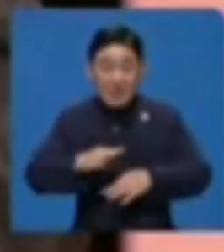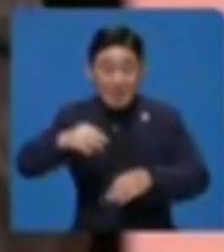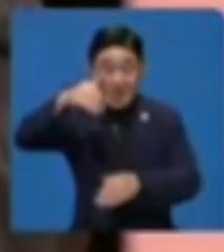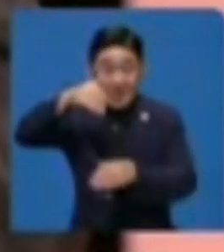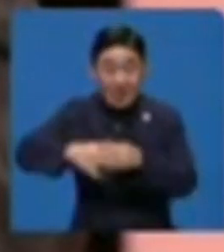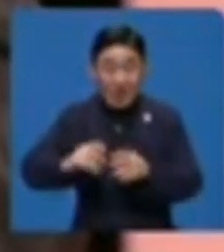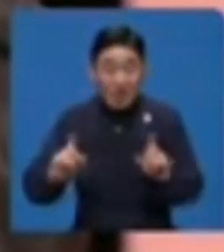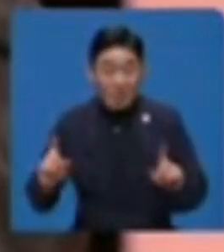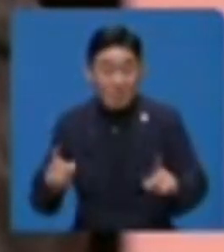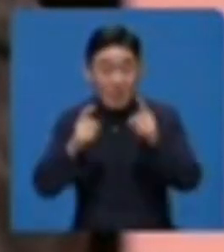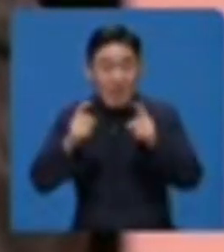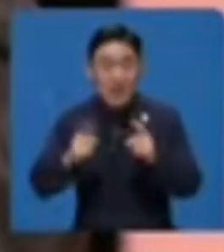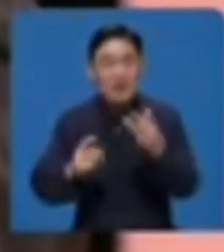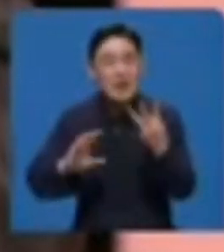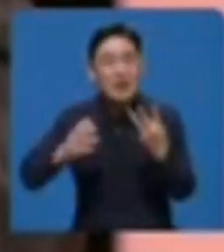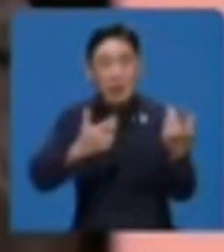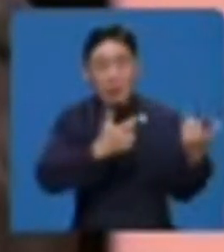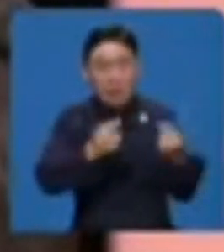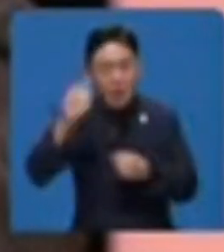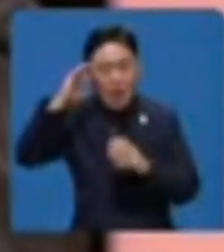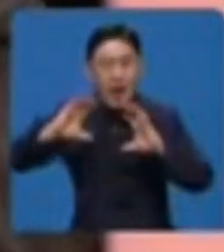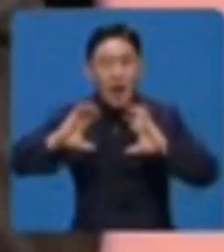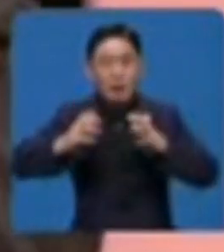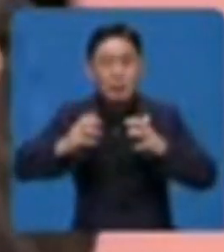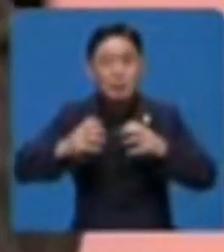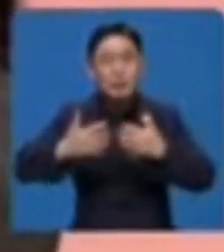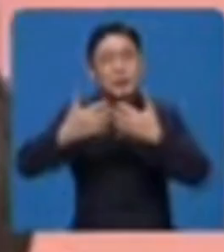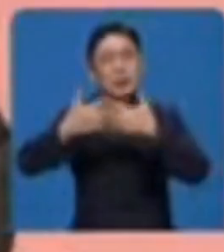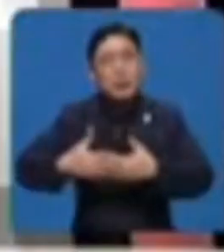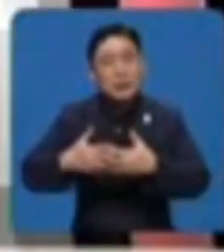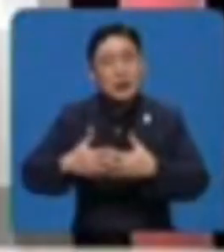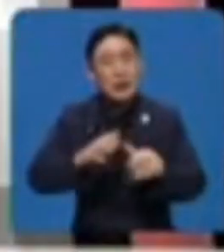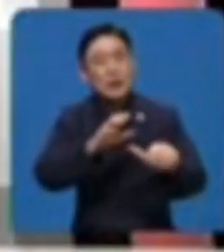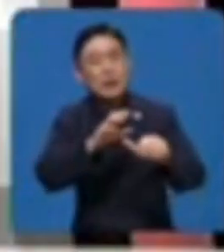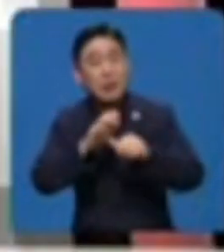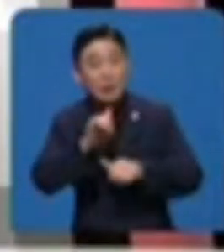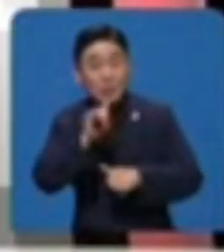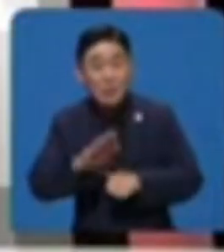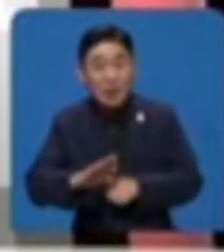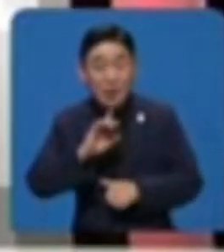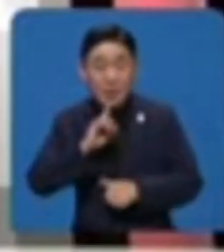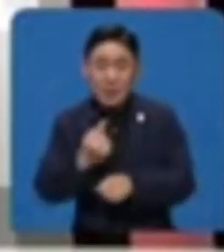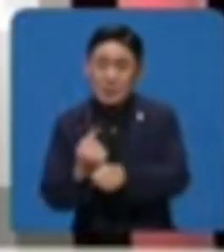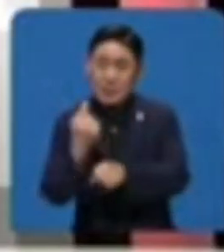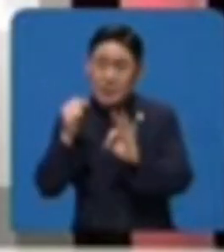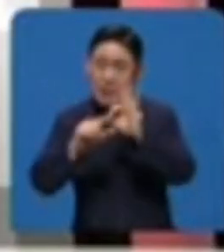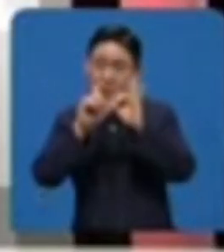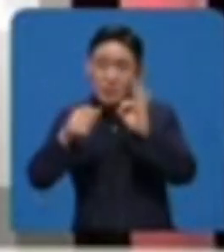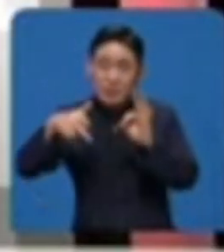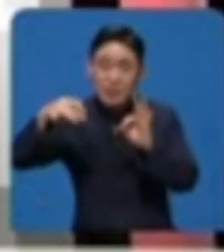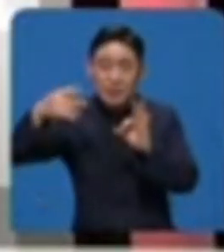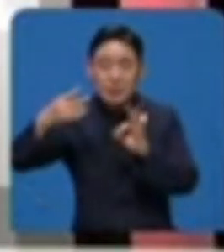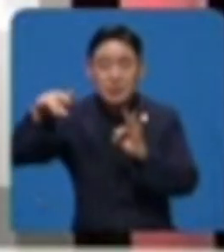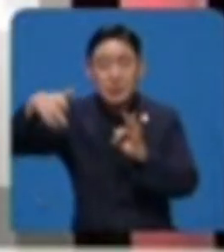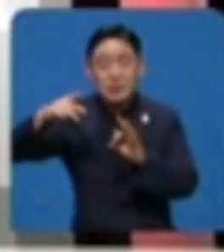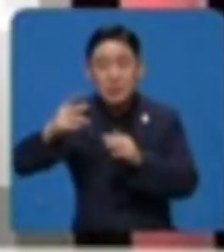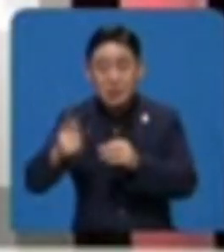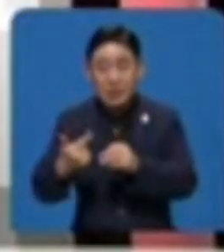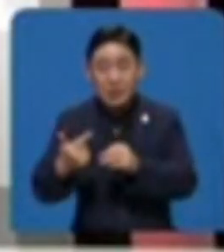나라 모두 한국산 장비 투입. 이렇게 되어 있습니다. 네. 작년 10월